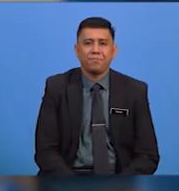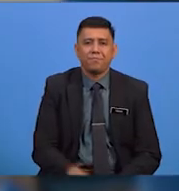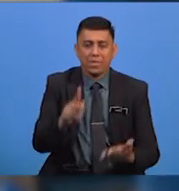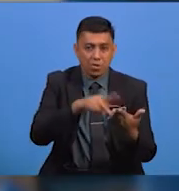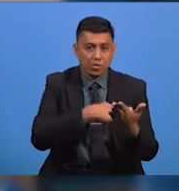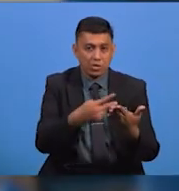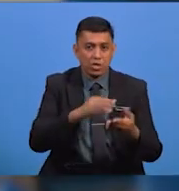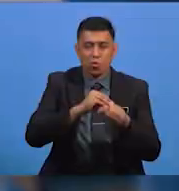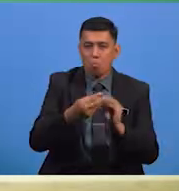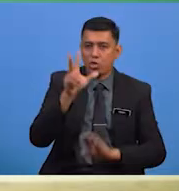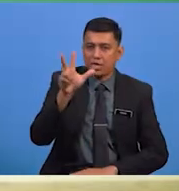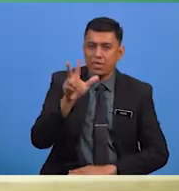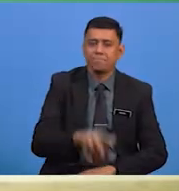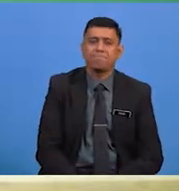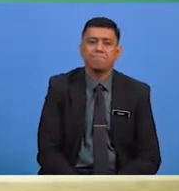Pantun nombor 3.